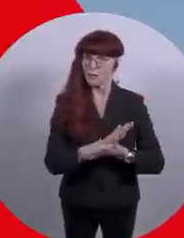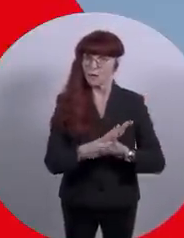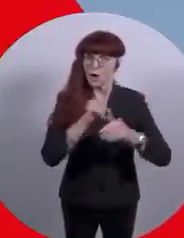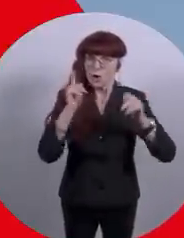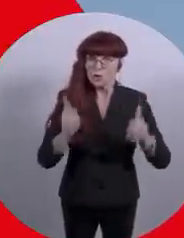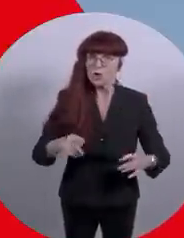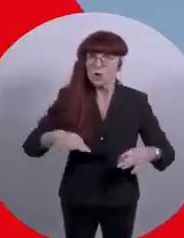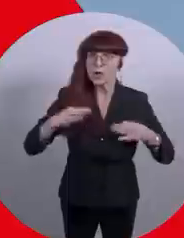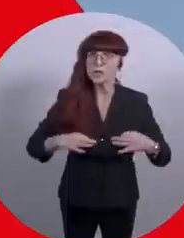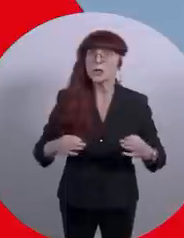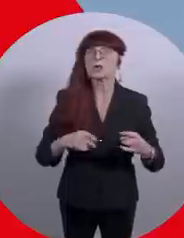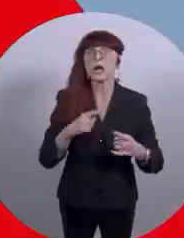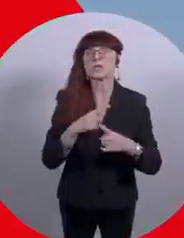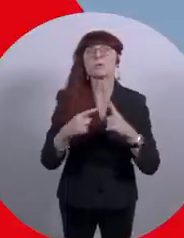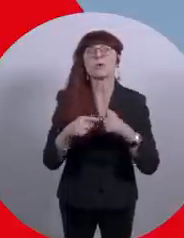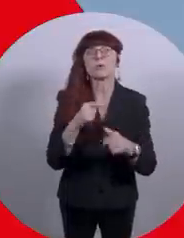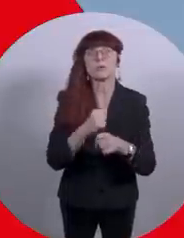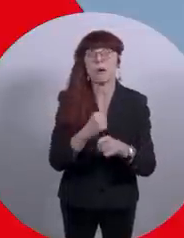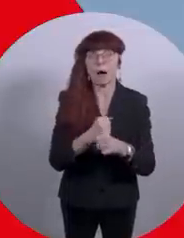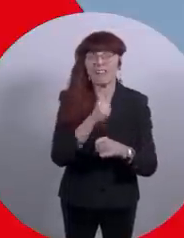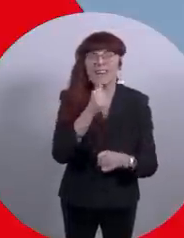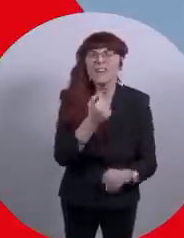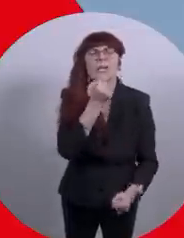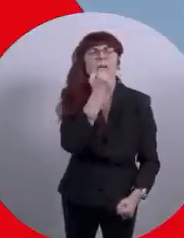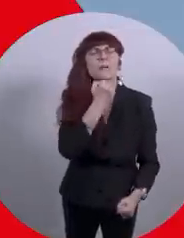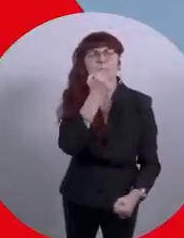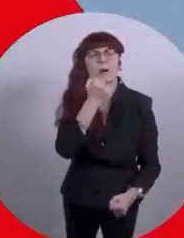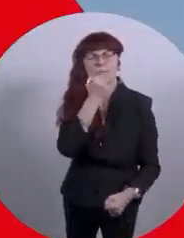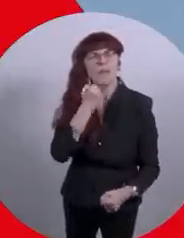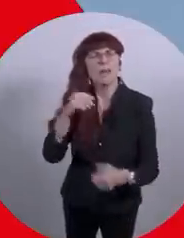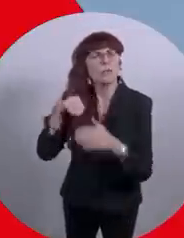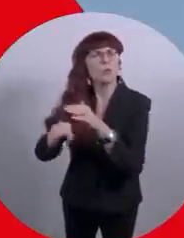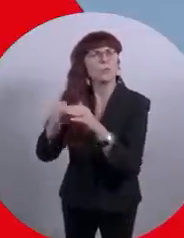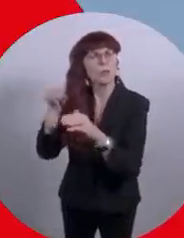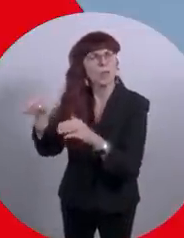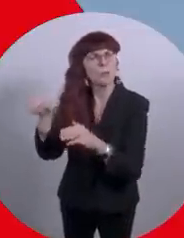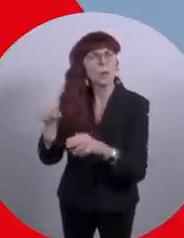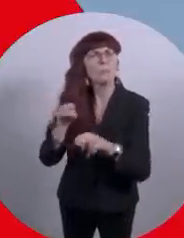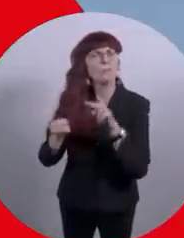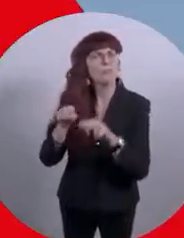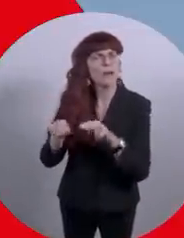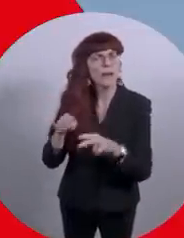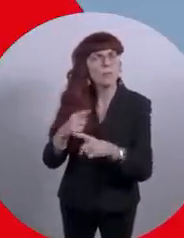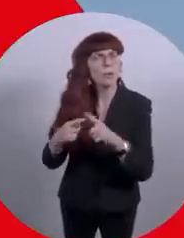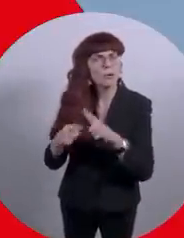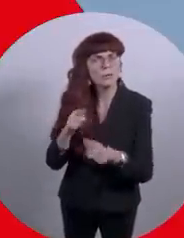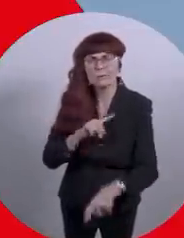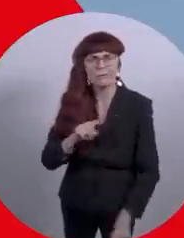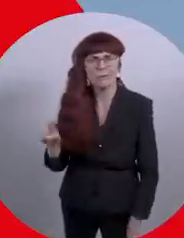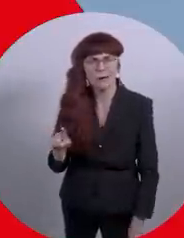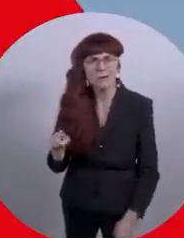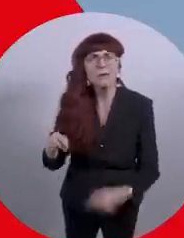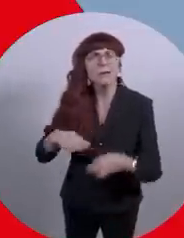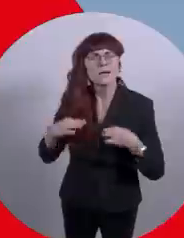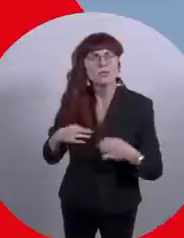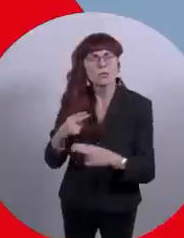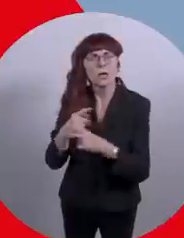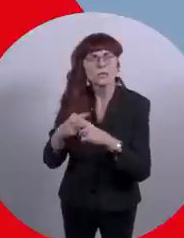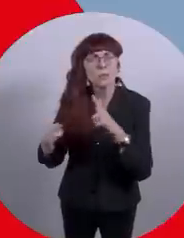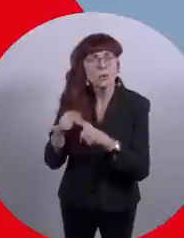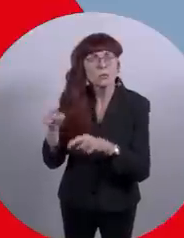nicht die privaten Unternehmen machen Pflege und Gesundheitspolitik die öffentliche Hand muss aktive